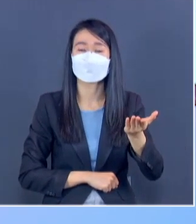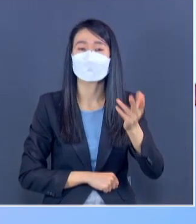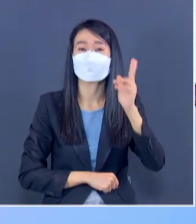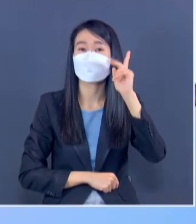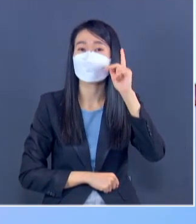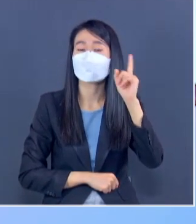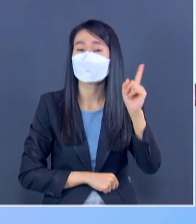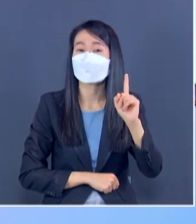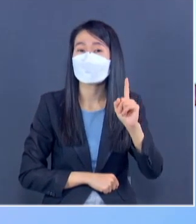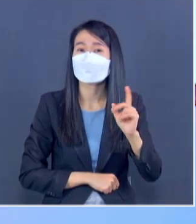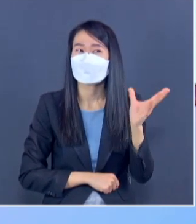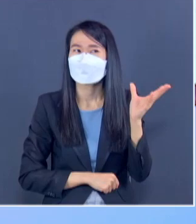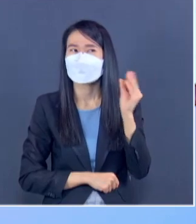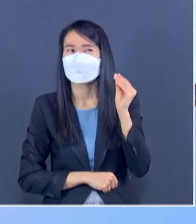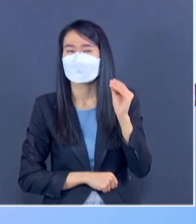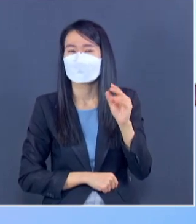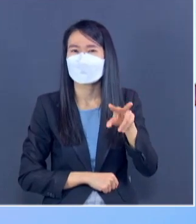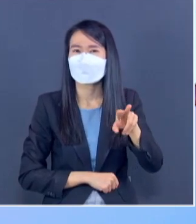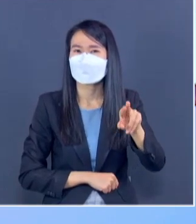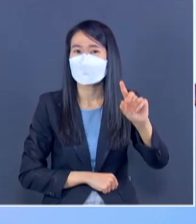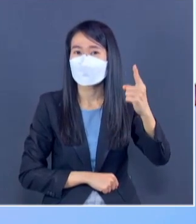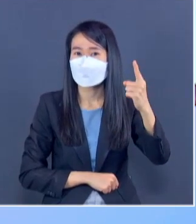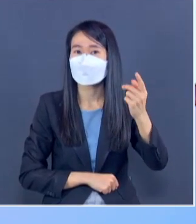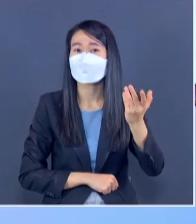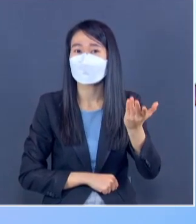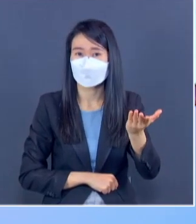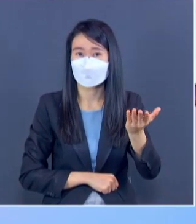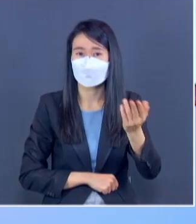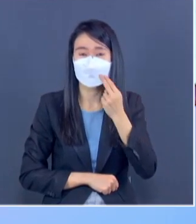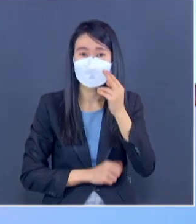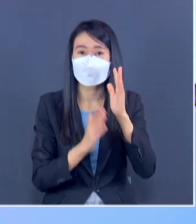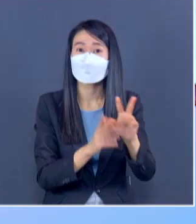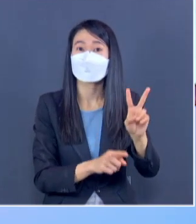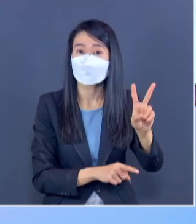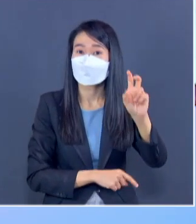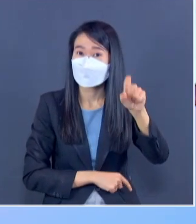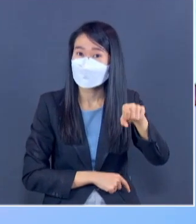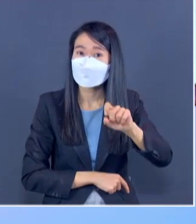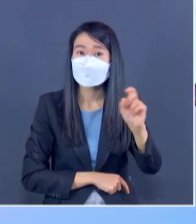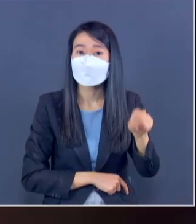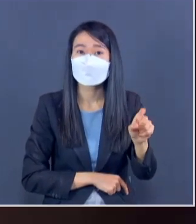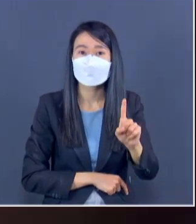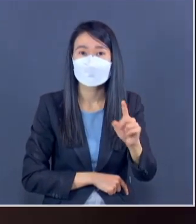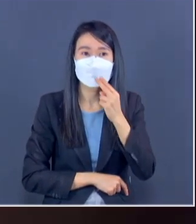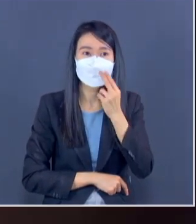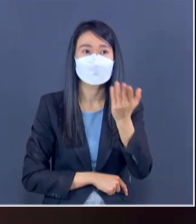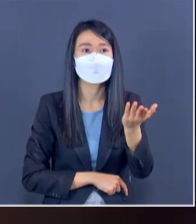ข่าวลือว่ามีรักครั้งใหม่กับหนุ่มต่างวงการถึง2คนในข่าวเดียวกันเลยค่ะ